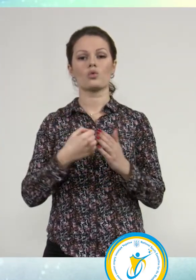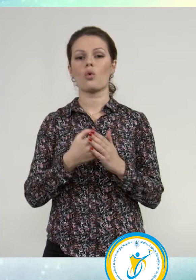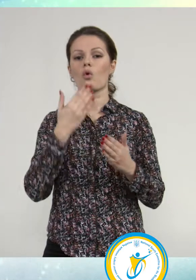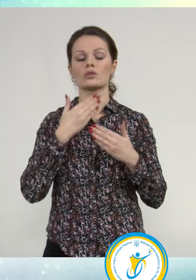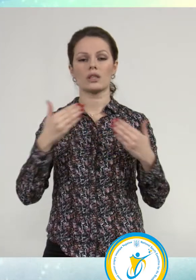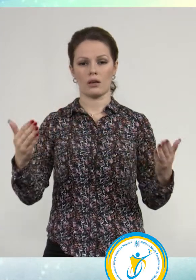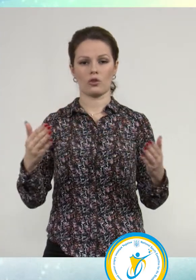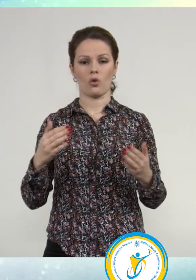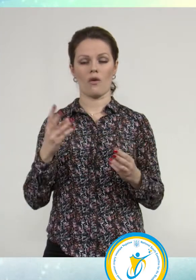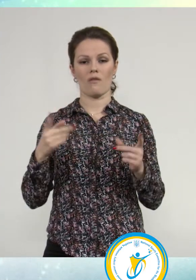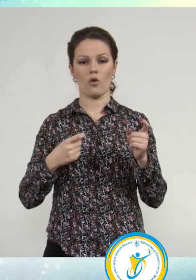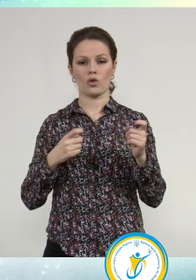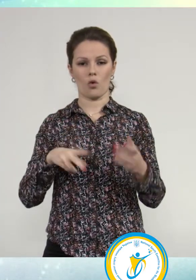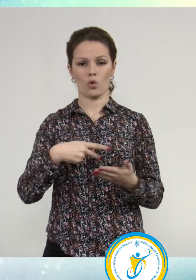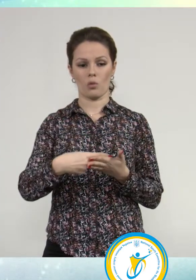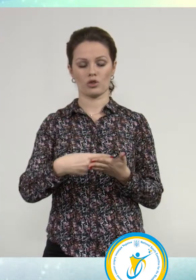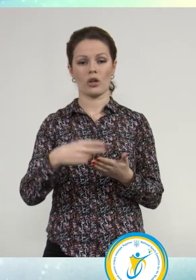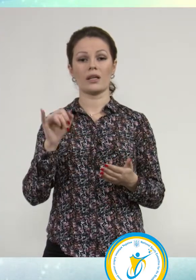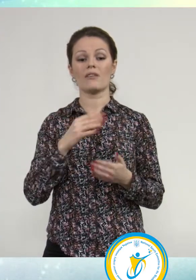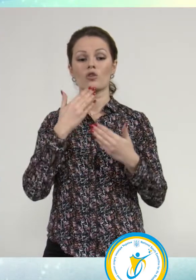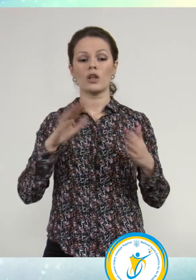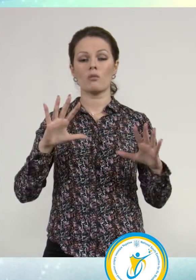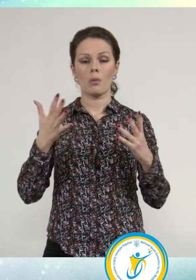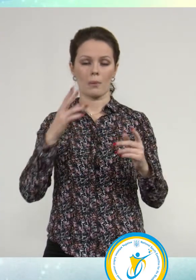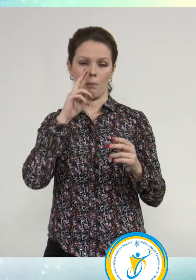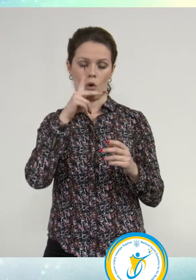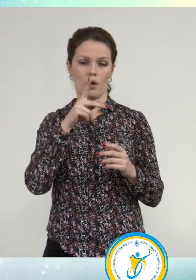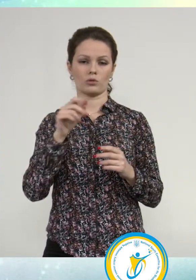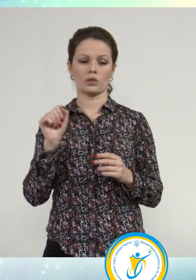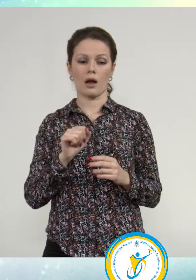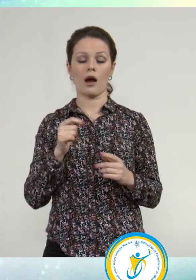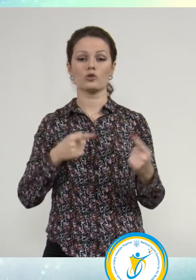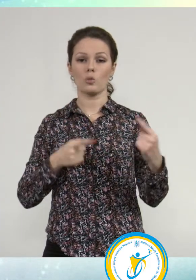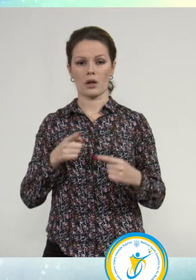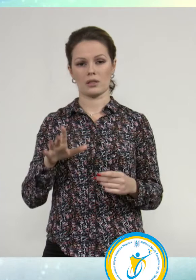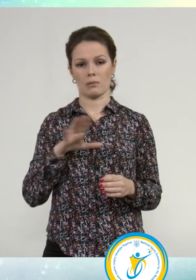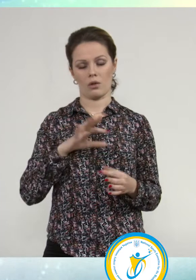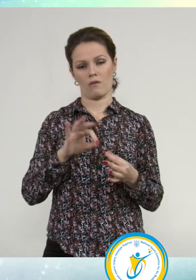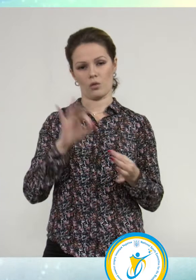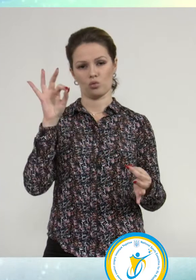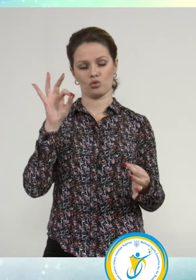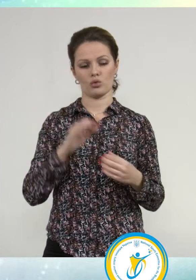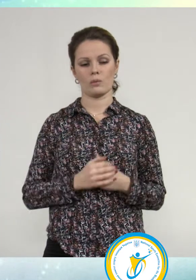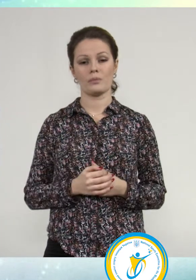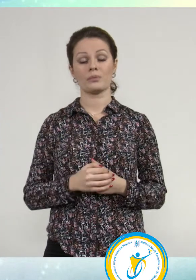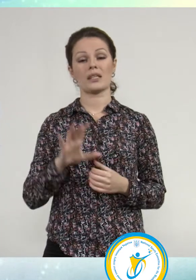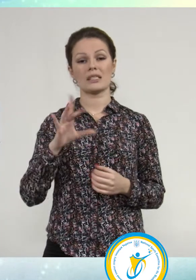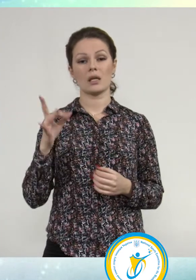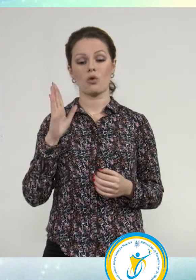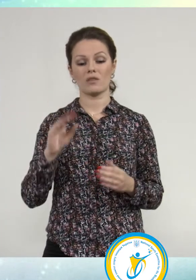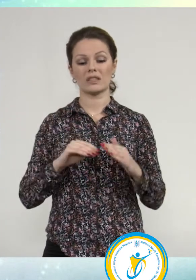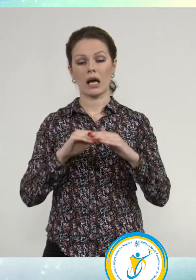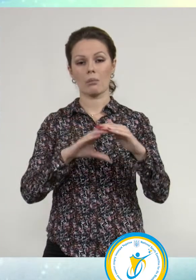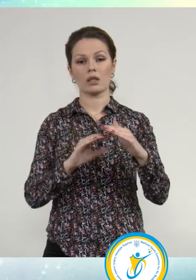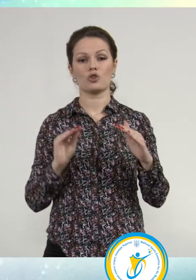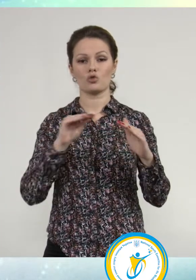рубежа. І у вирішальний момент саме Шишкова промахнулася, а от суперниця була влучною. Щоправда, срібло у скарбничку збірної